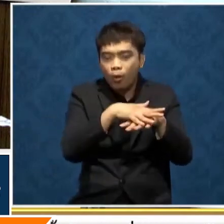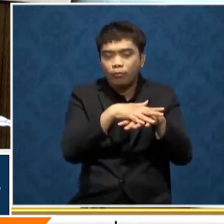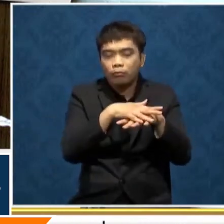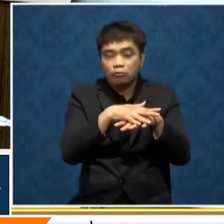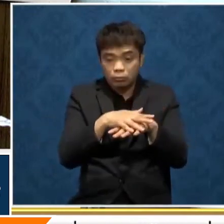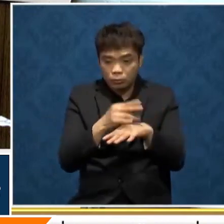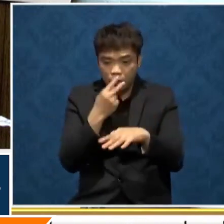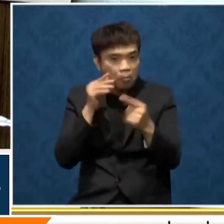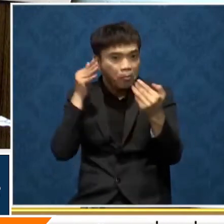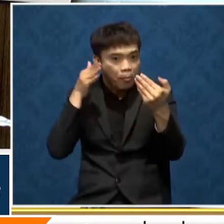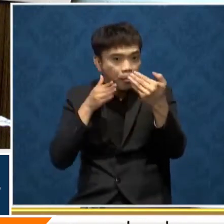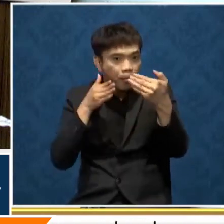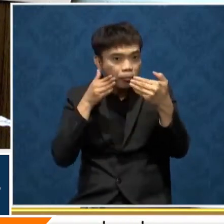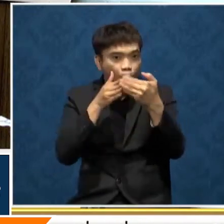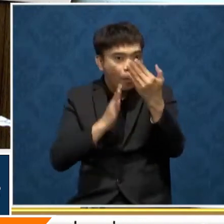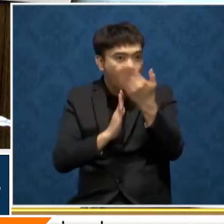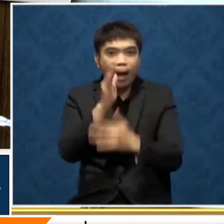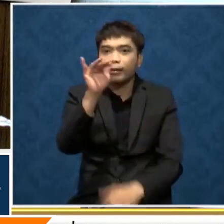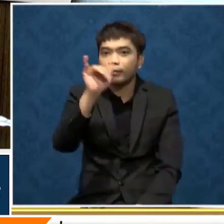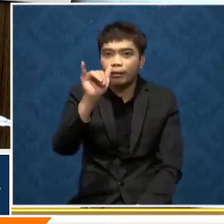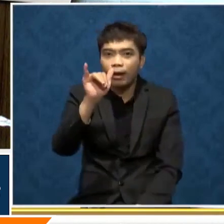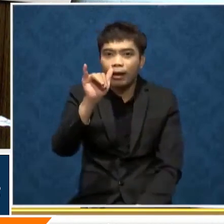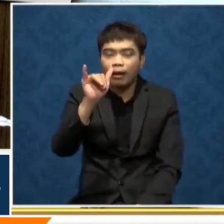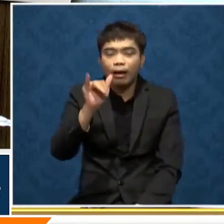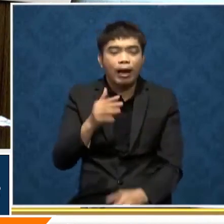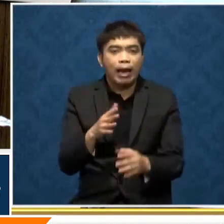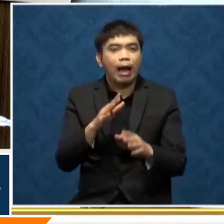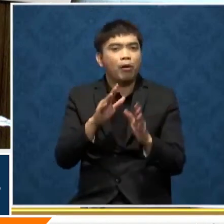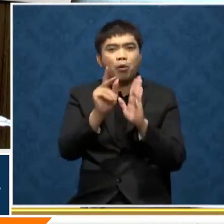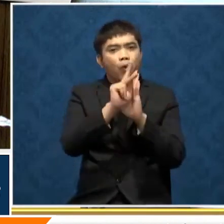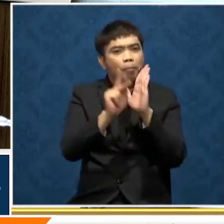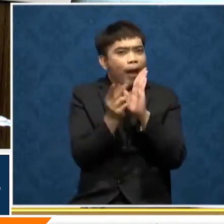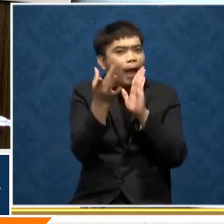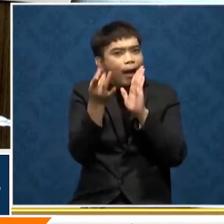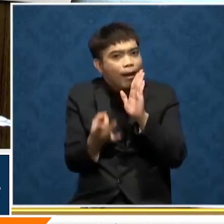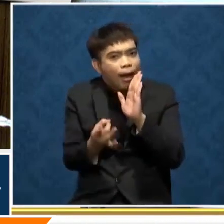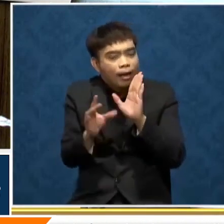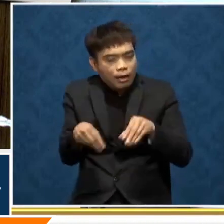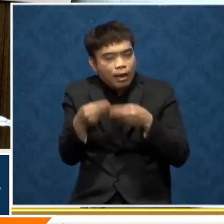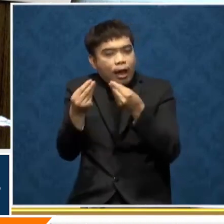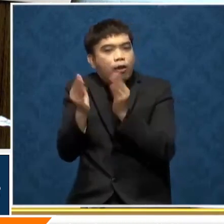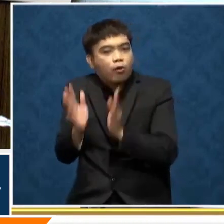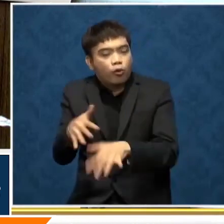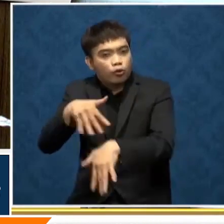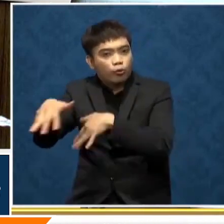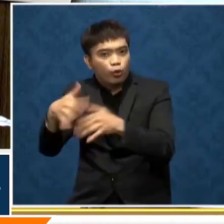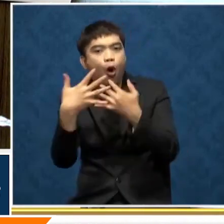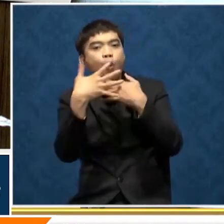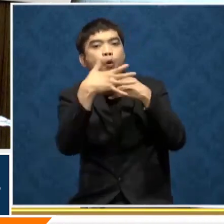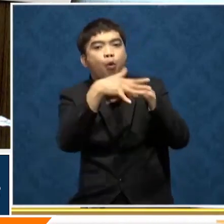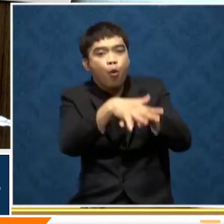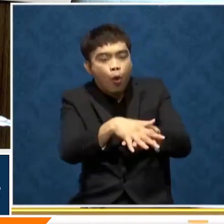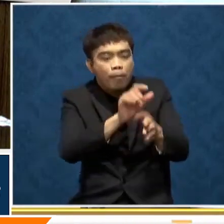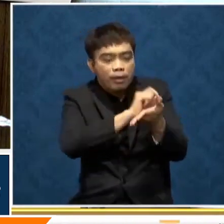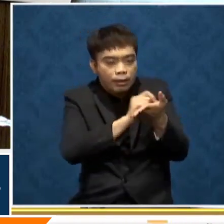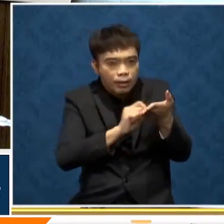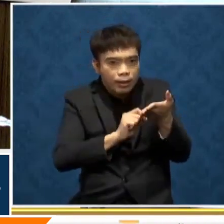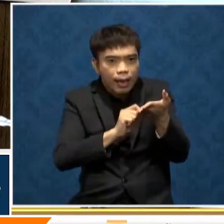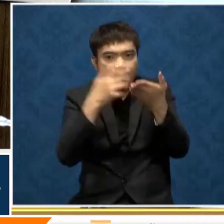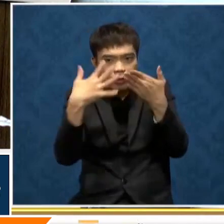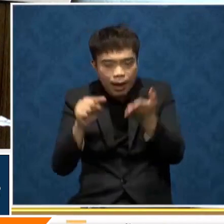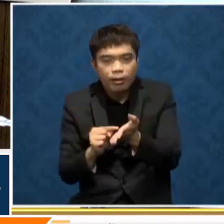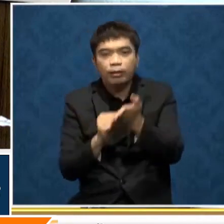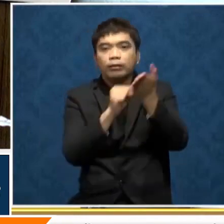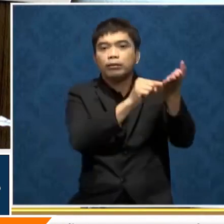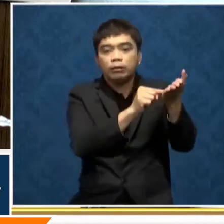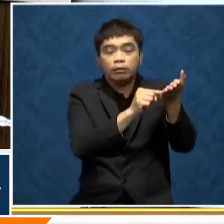กำหนดว่ามีพระราชบัญญัติฉบับใดบ้างที่ประชาชนมีส่วนร่วมและยื่นเข้าสภาหรือความเห็นของประชาชนมีจำนวนเท่าไหร่